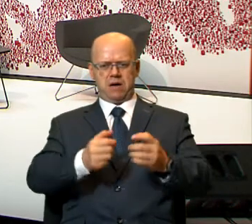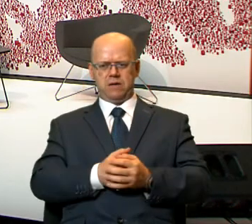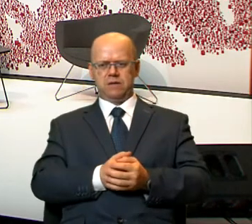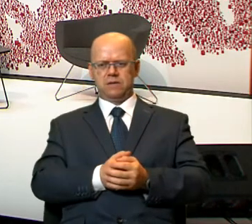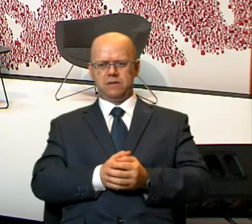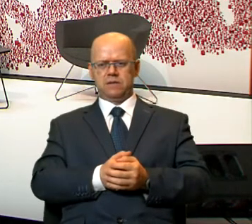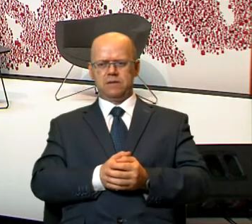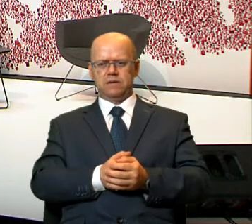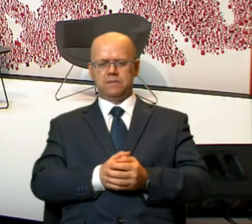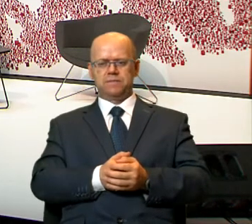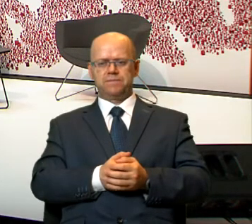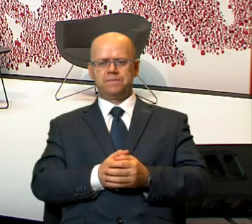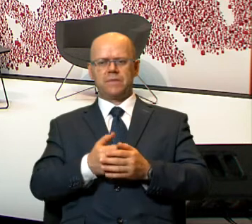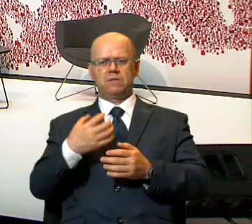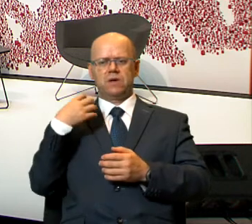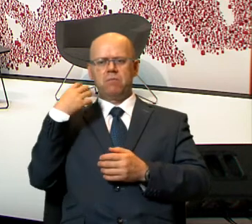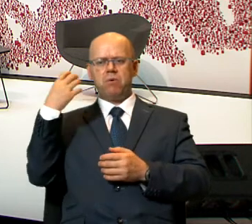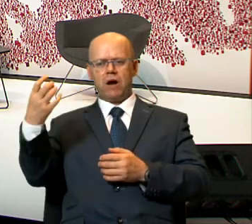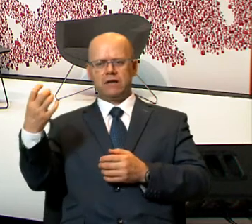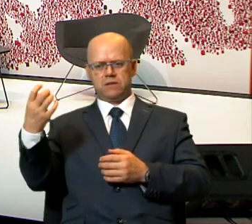tam bardziej zamożniejsze